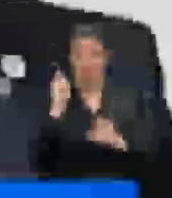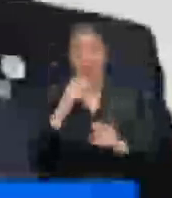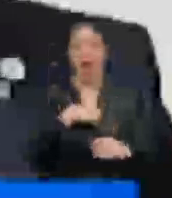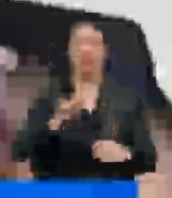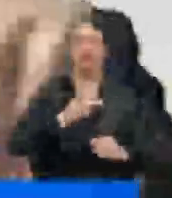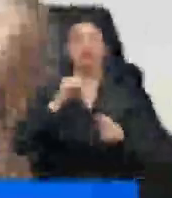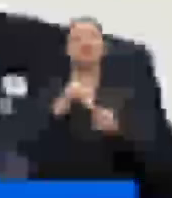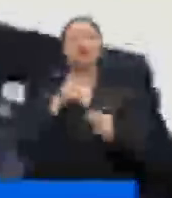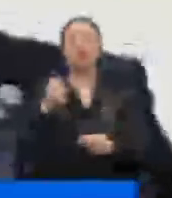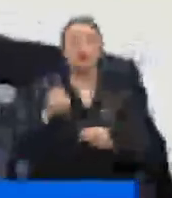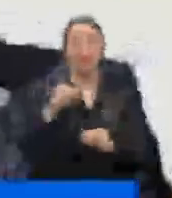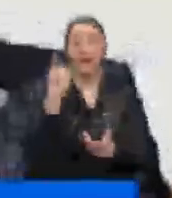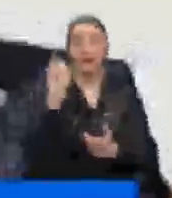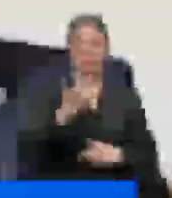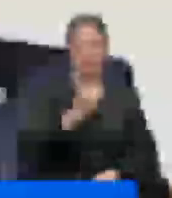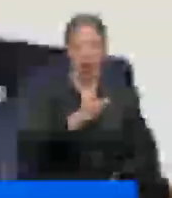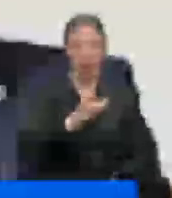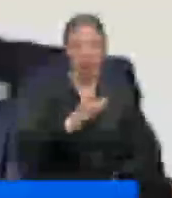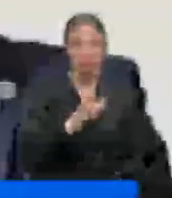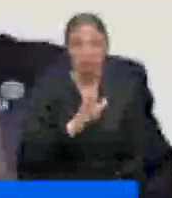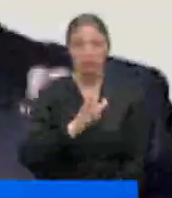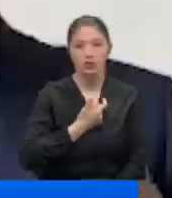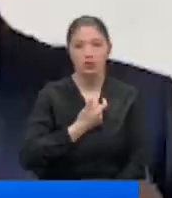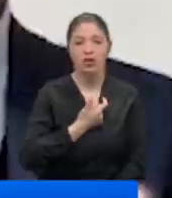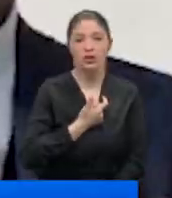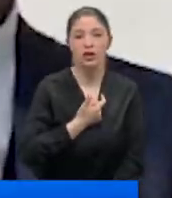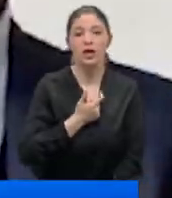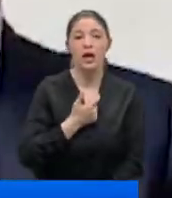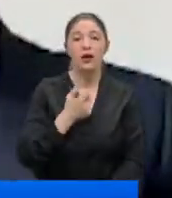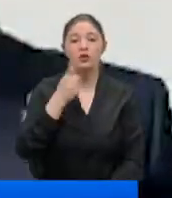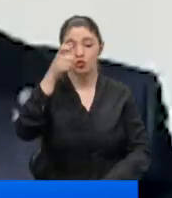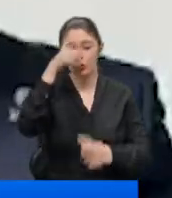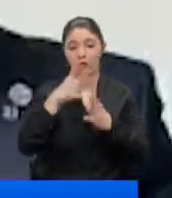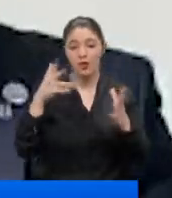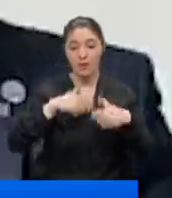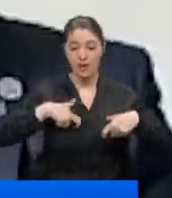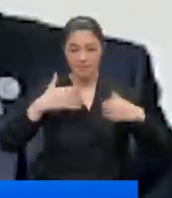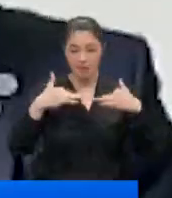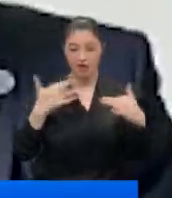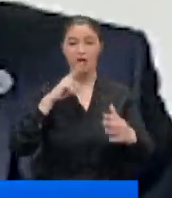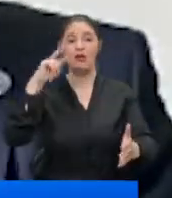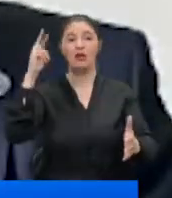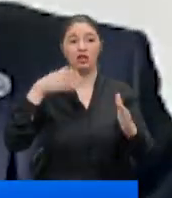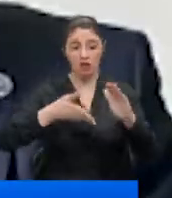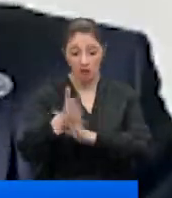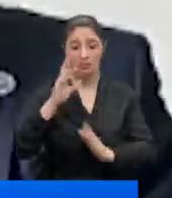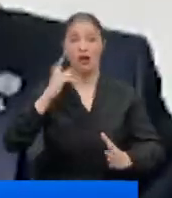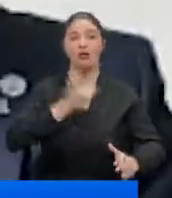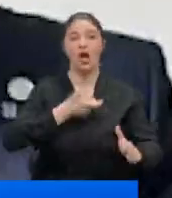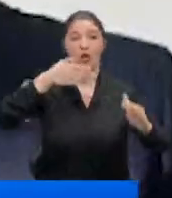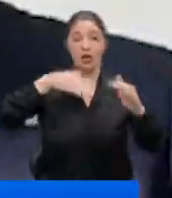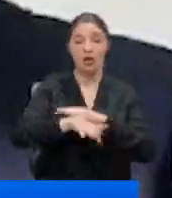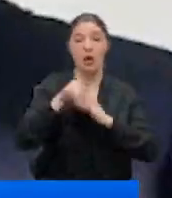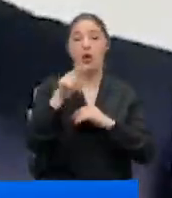anayasa suçu istiyorsunuz. Yani bir yasa Türkiye Büyük Millet Meclisi'nden geçip kanunlaşmışsa